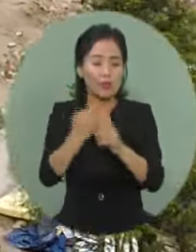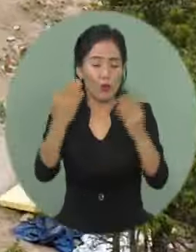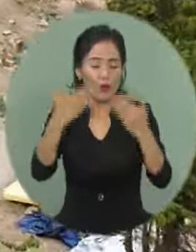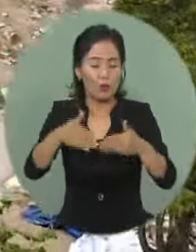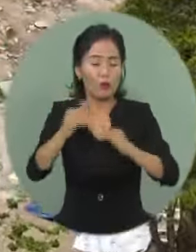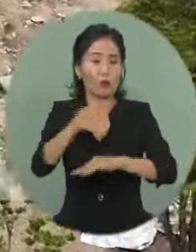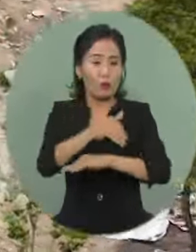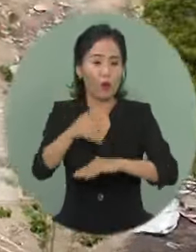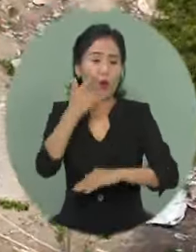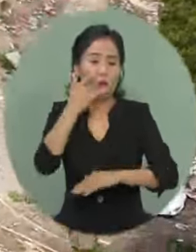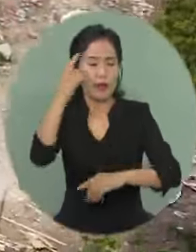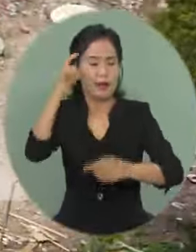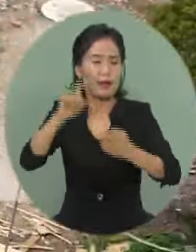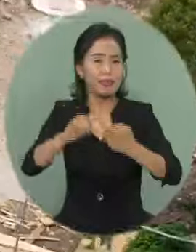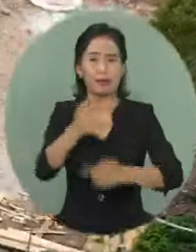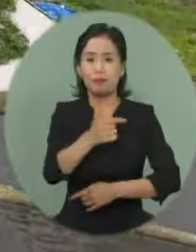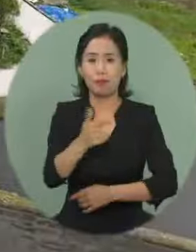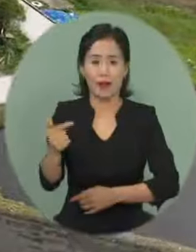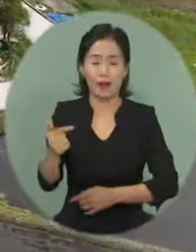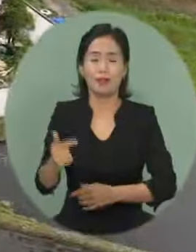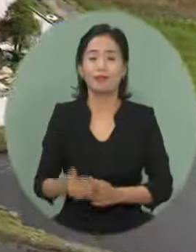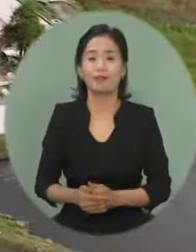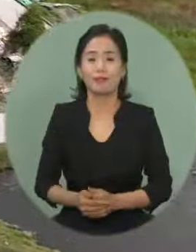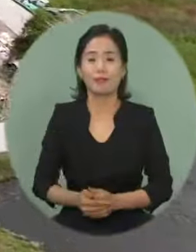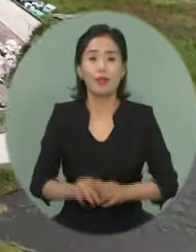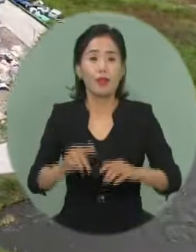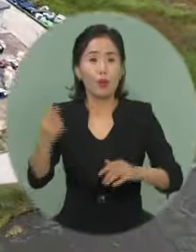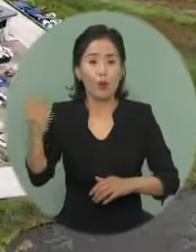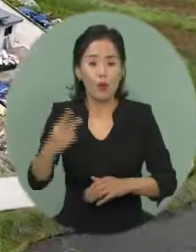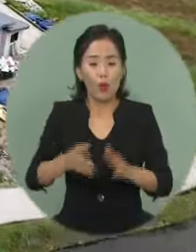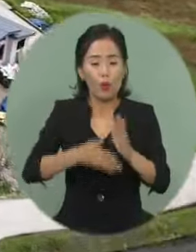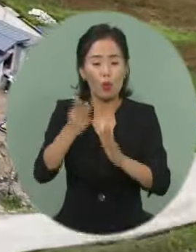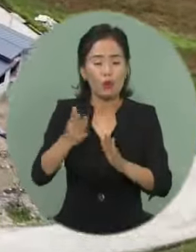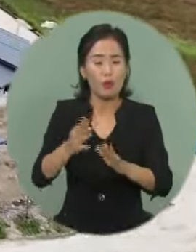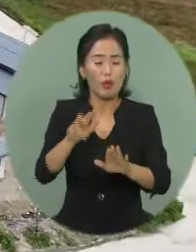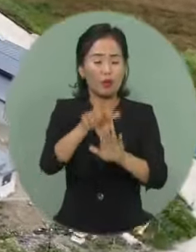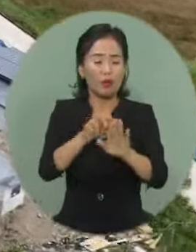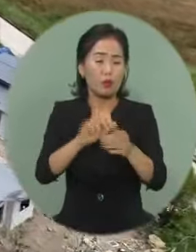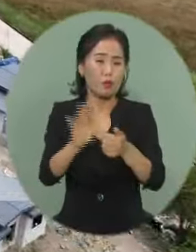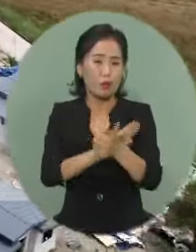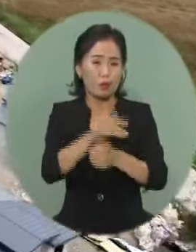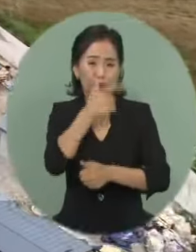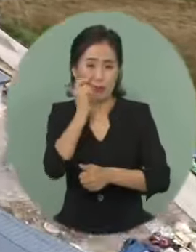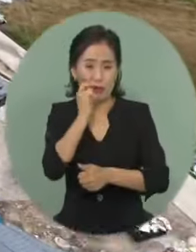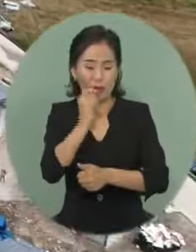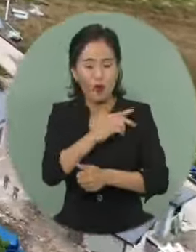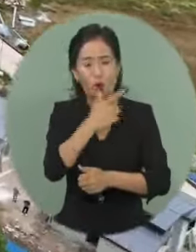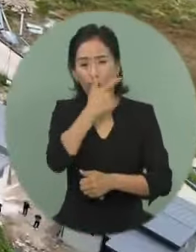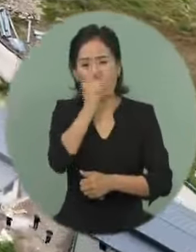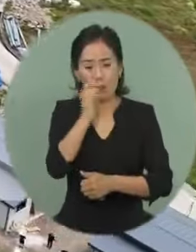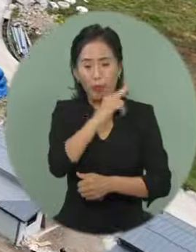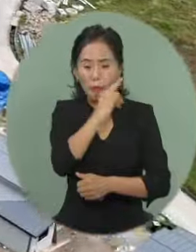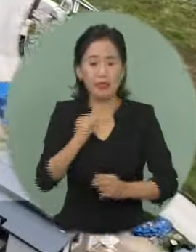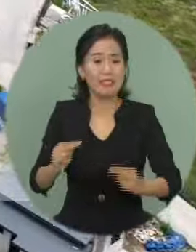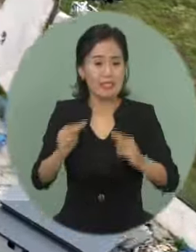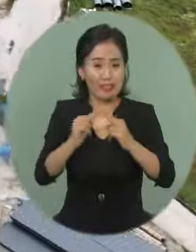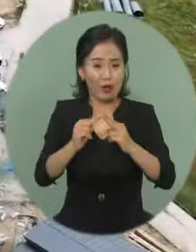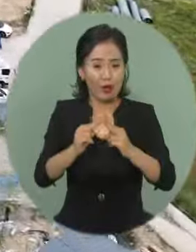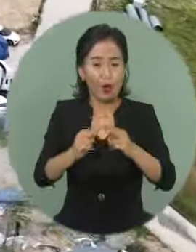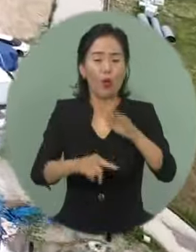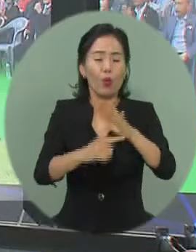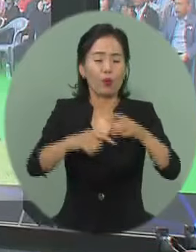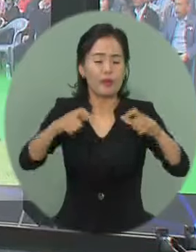예정으로 학부모들의 관심이 뜨겁습니다. 다만 도심보다 열악한 의료 서비스와 부족한 편의시설 등 농촌 지역의